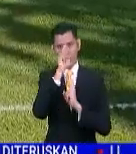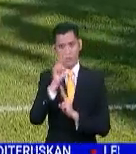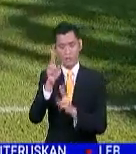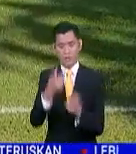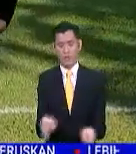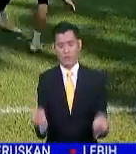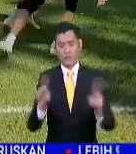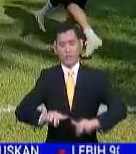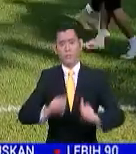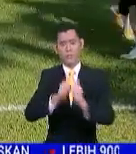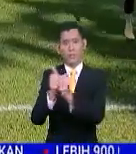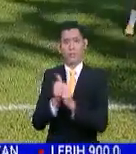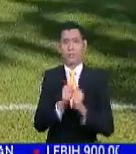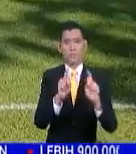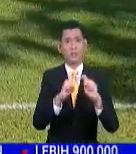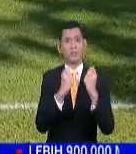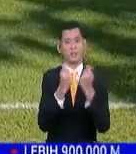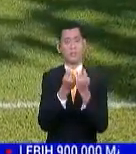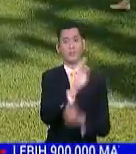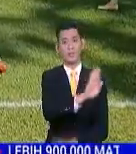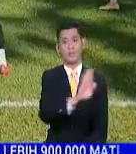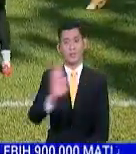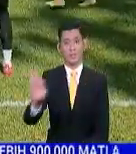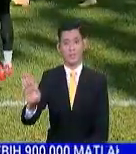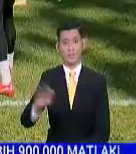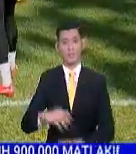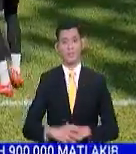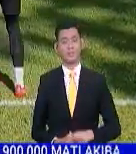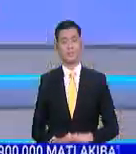kontrak bersama kelab masing-masing.